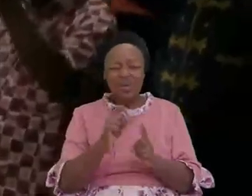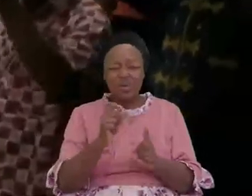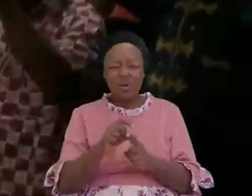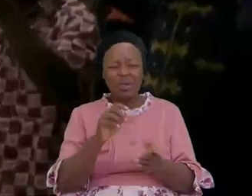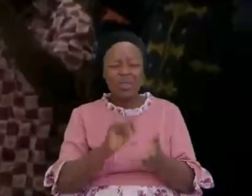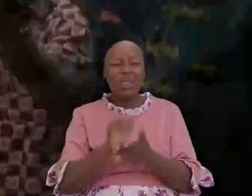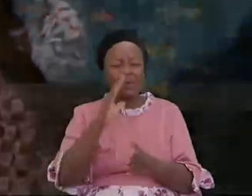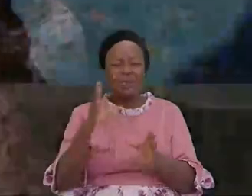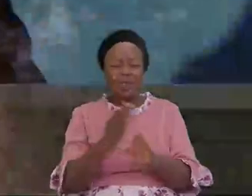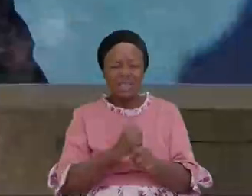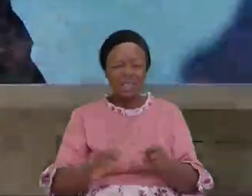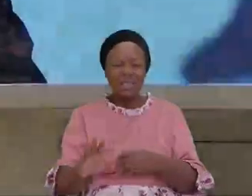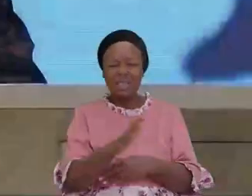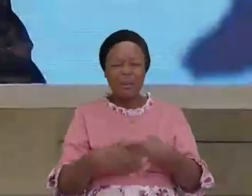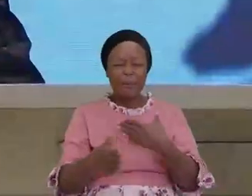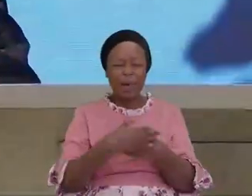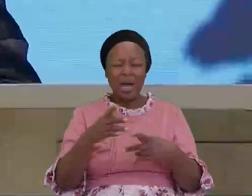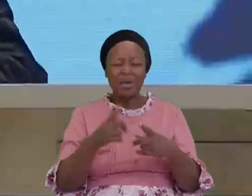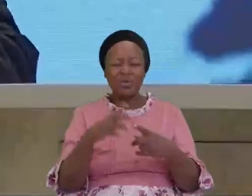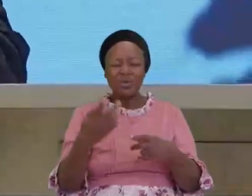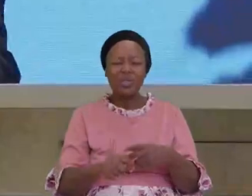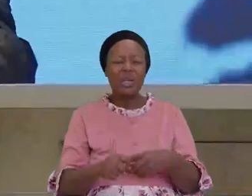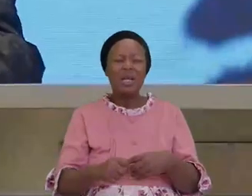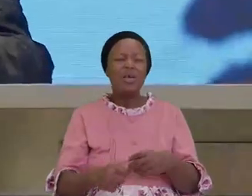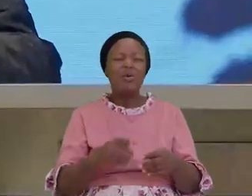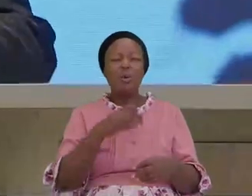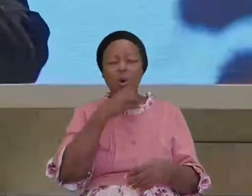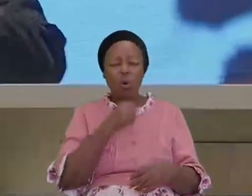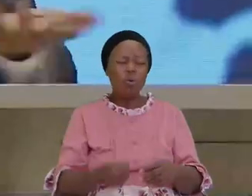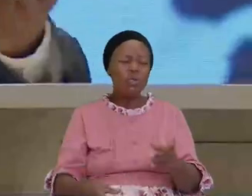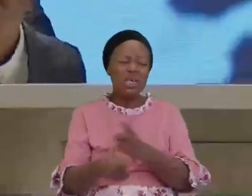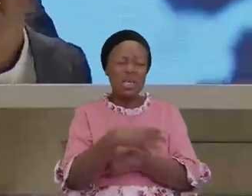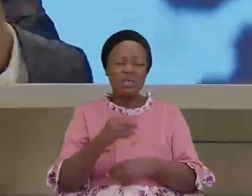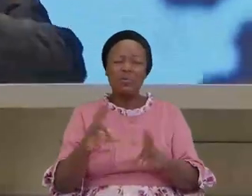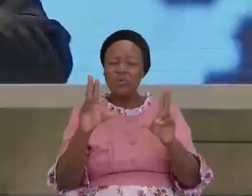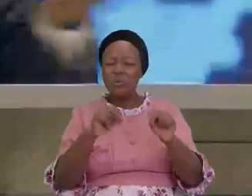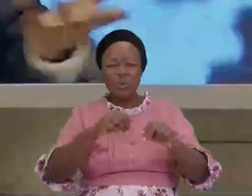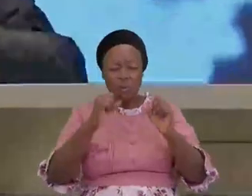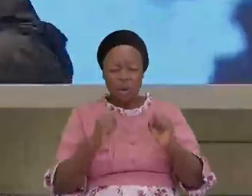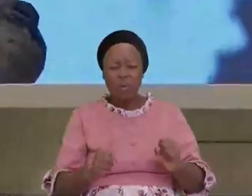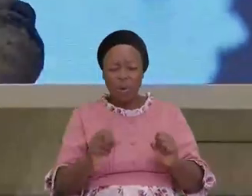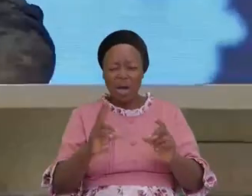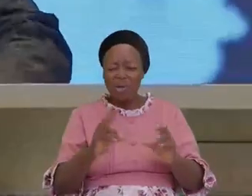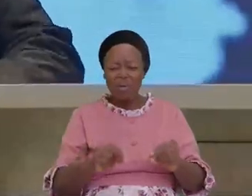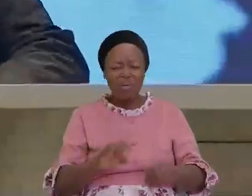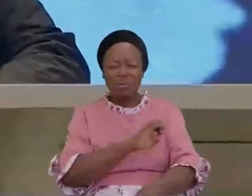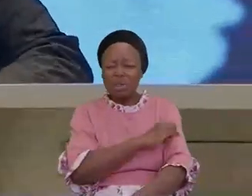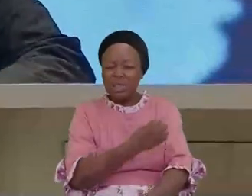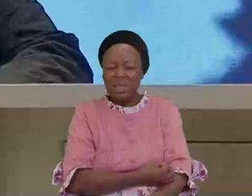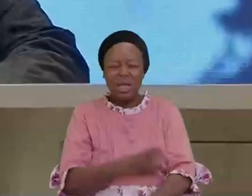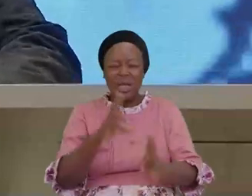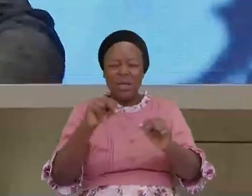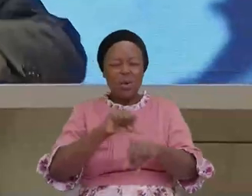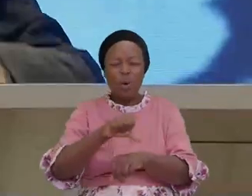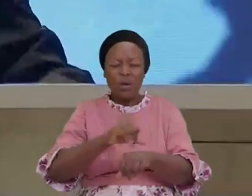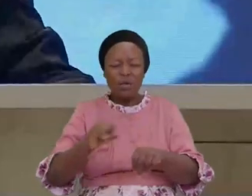Toute parole qu'il les ramènera au vieux jour où il n'y avait pas de force, il n'y